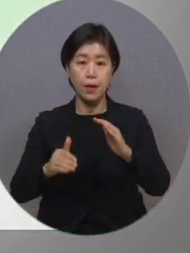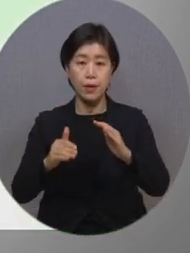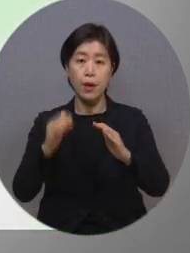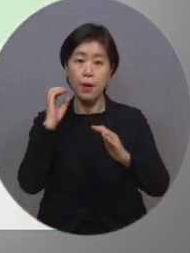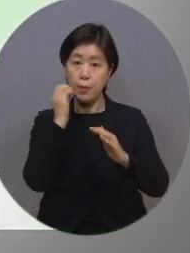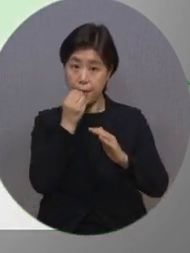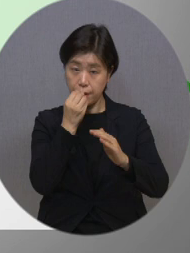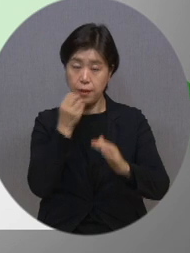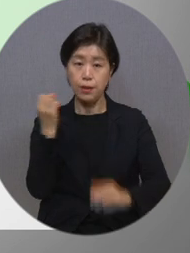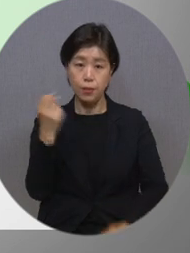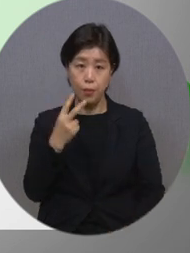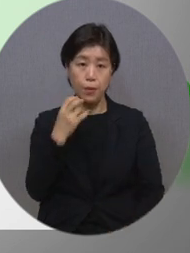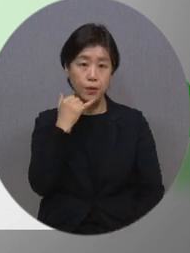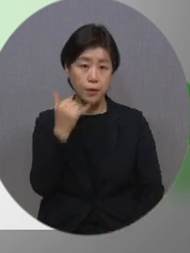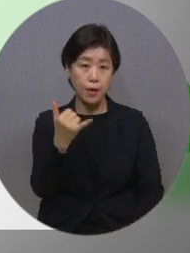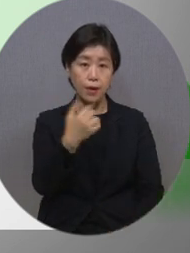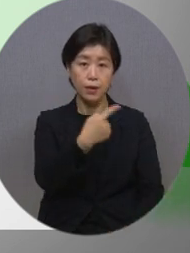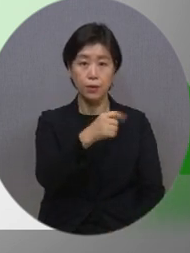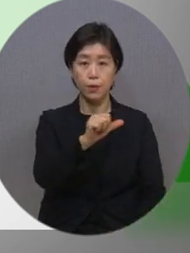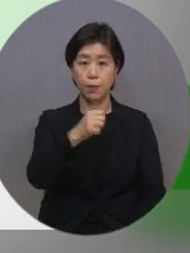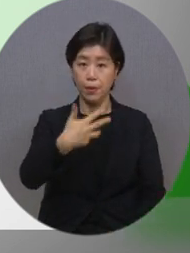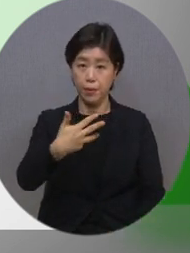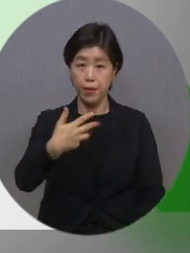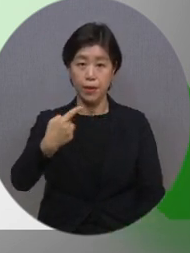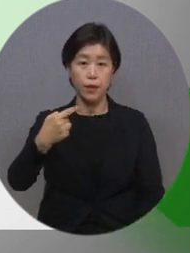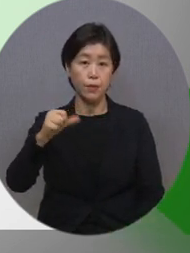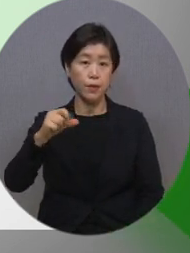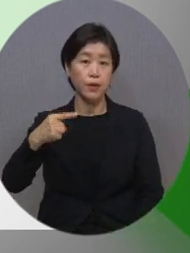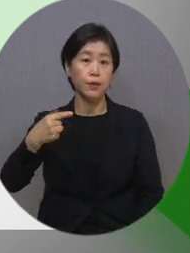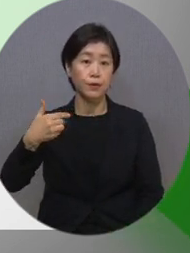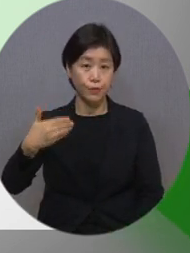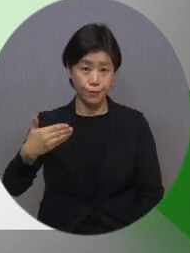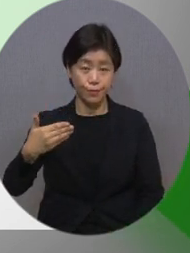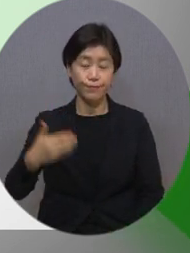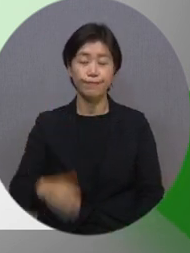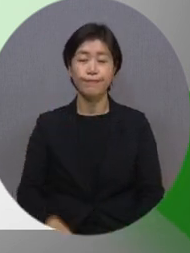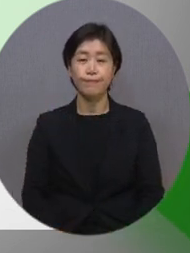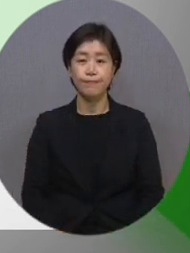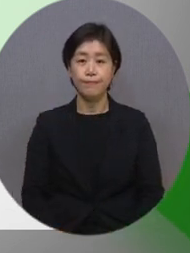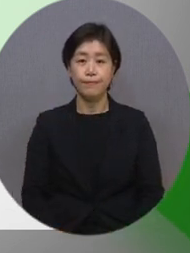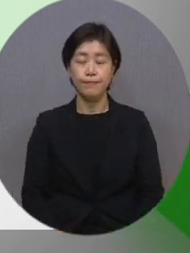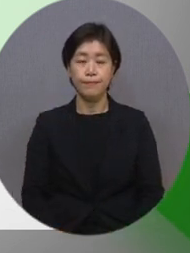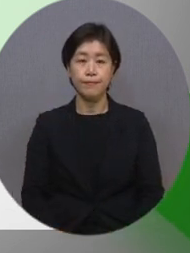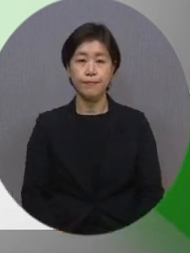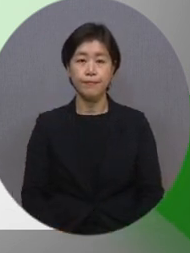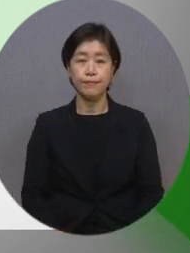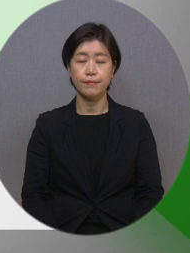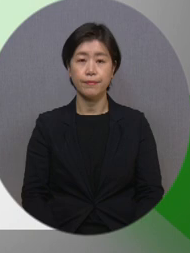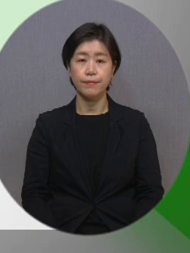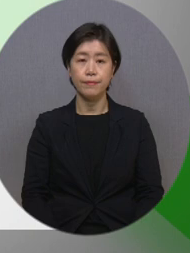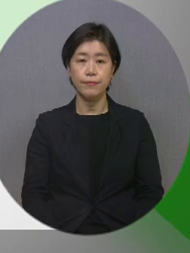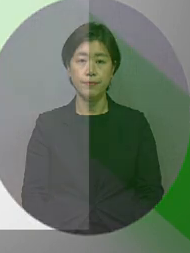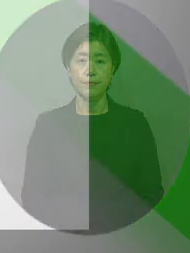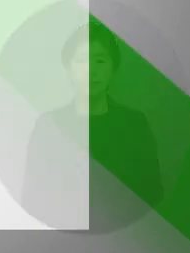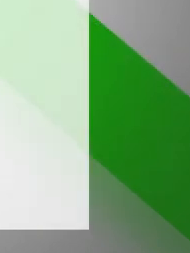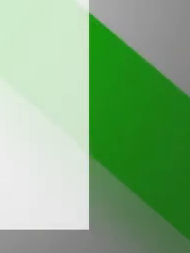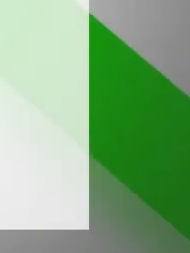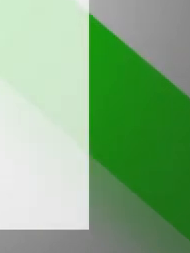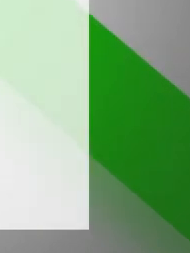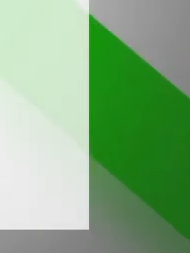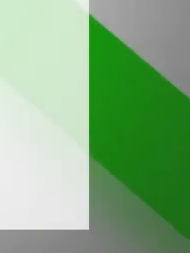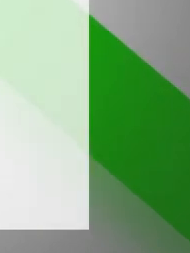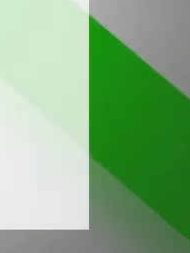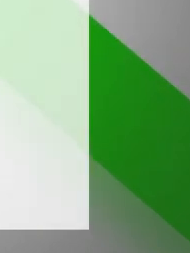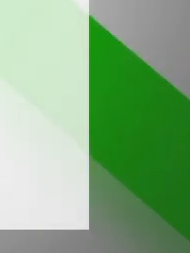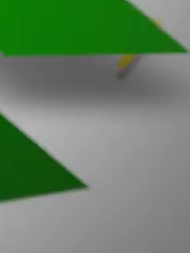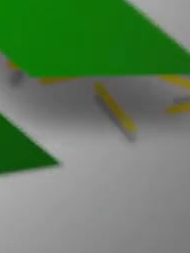한국장애인고용공단 누리집이나 국번 없이 1588-1519로 전화해서 각 담당 지사에 문의하시기 바랍니다.